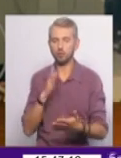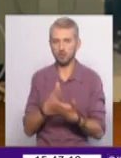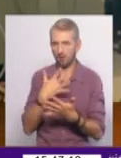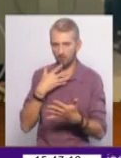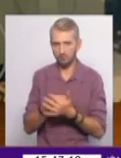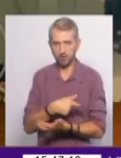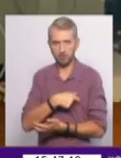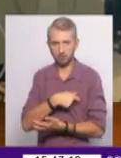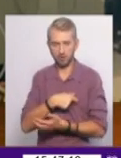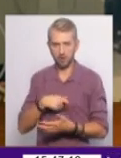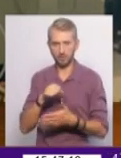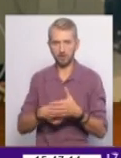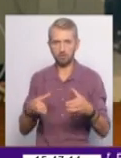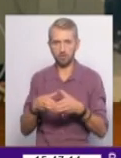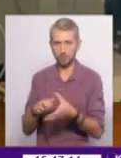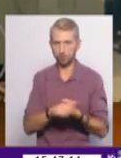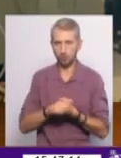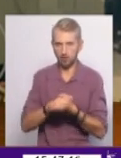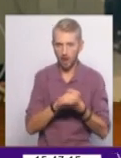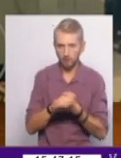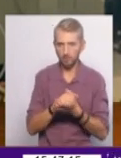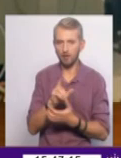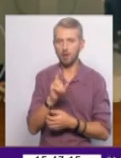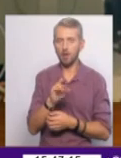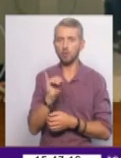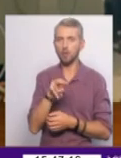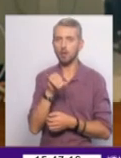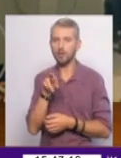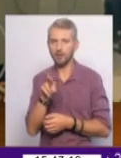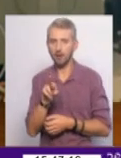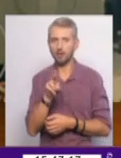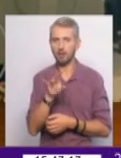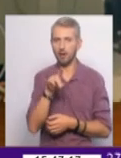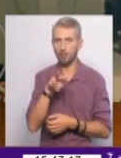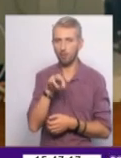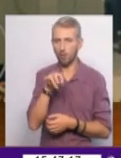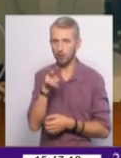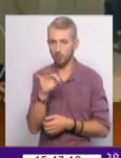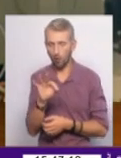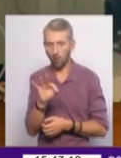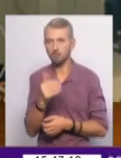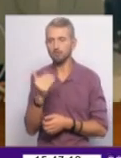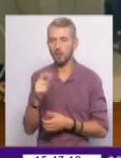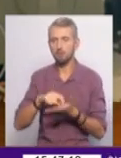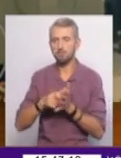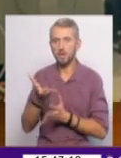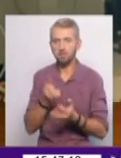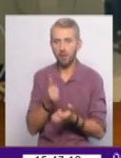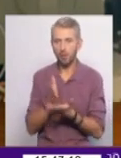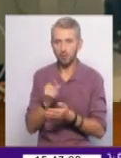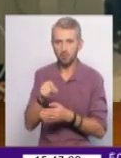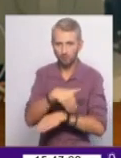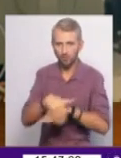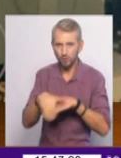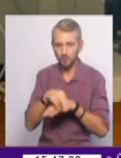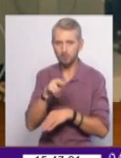депутат від «Солідарності», це Юлія Ярмоленко. Приймальня в неї знаходиться якраз прямо на вулиці Пасхаліна. Тож, будь ласка,